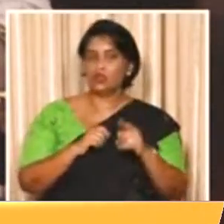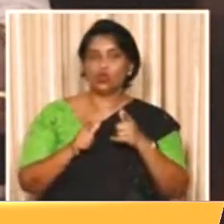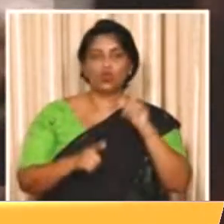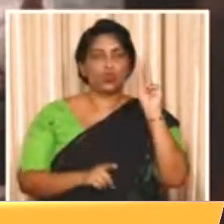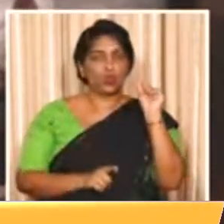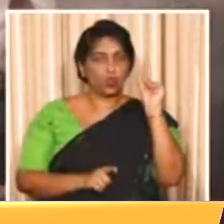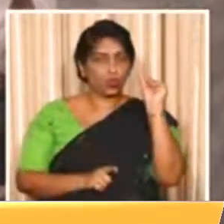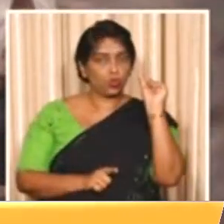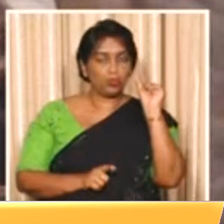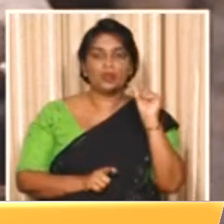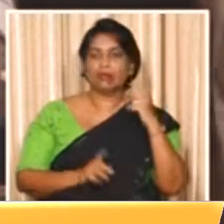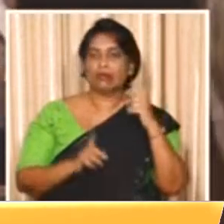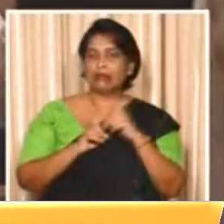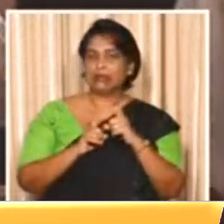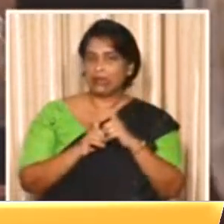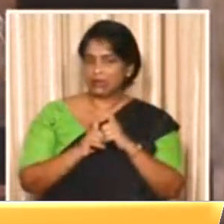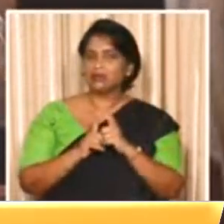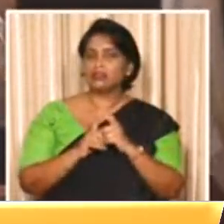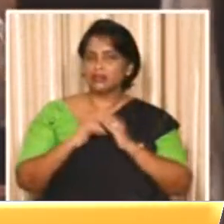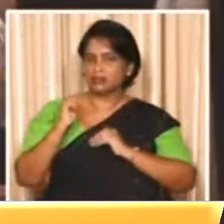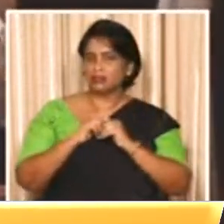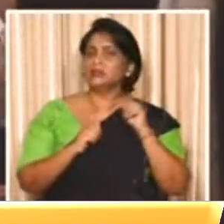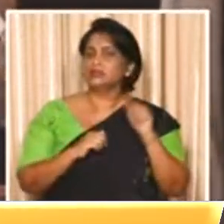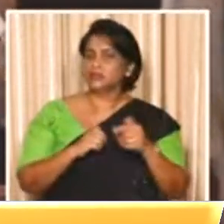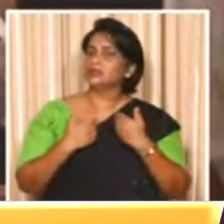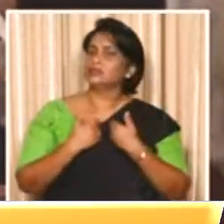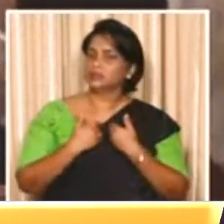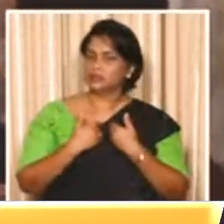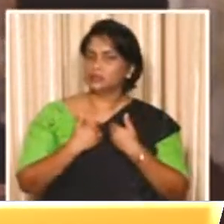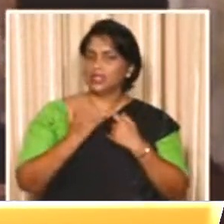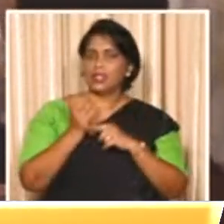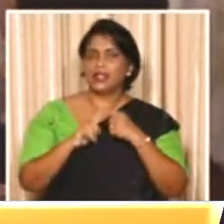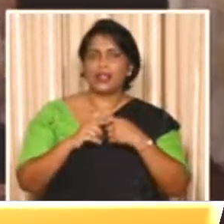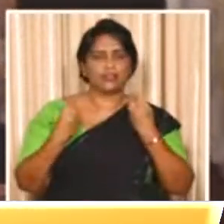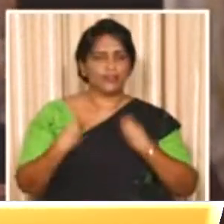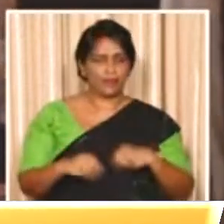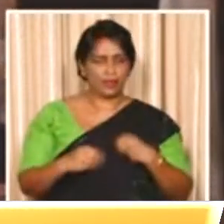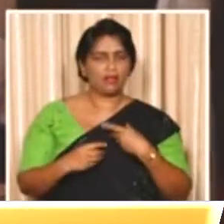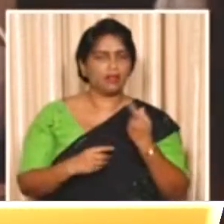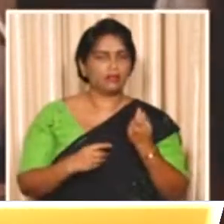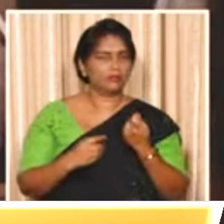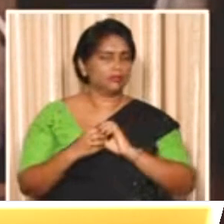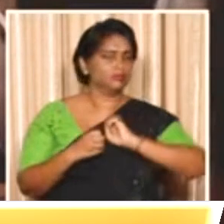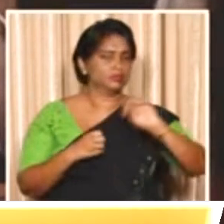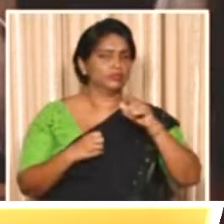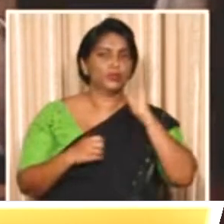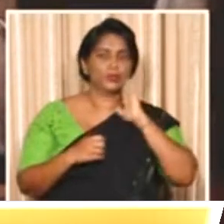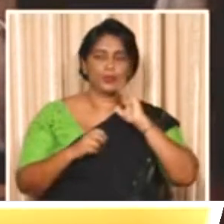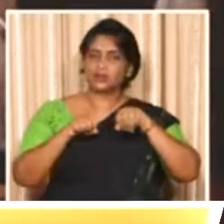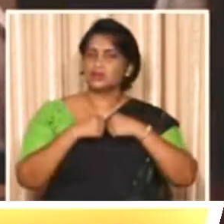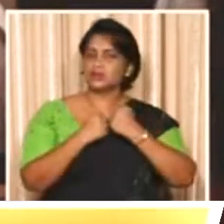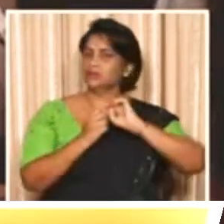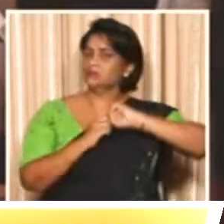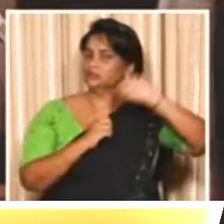Daraz වගේ බොහෝ ප්ලැට්ෆෝම්ස් ක්‍රියාත්මක වෙනවා. මේක තුළ අපිට බදු මුදල් අහිමි වෙනවා. මොකද මේ සල්ලි බොහෝ විට යන්නේ විදේශ